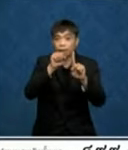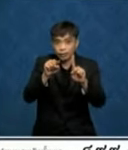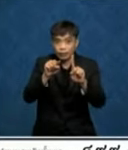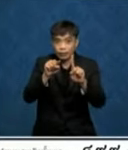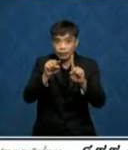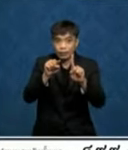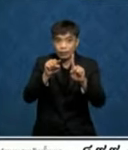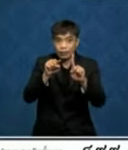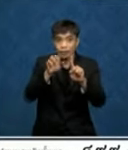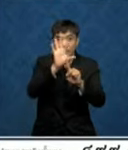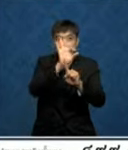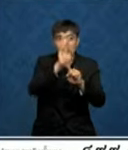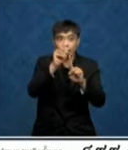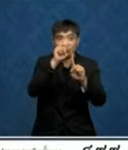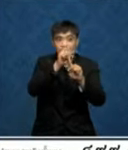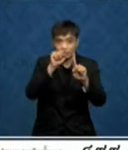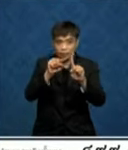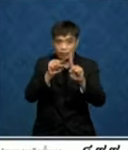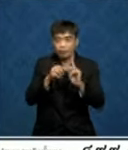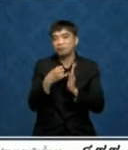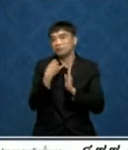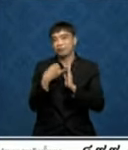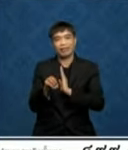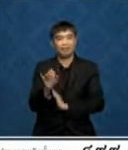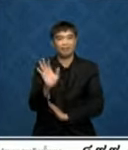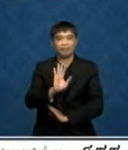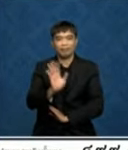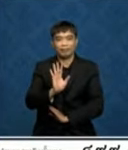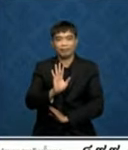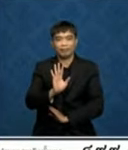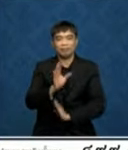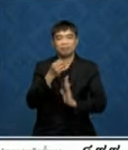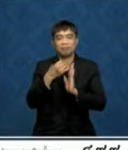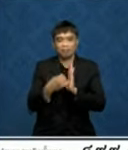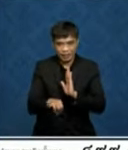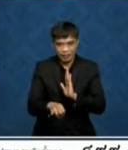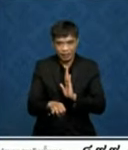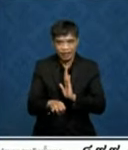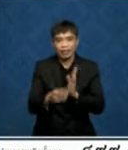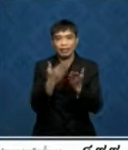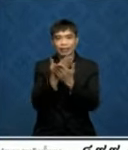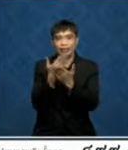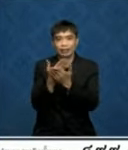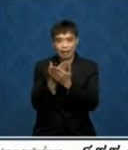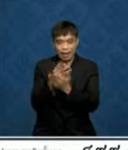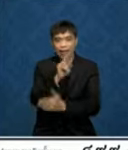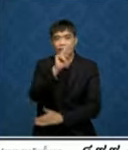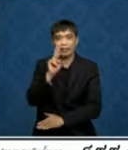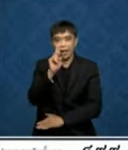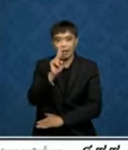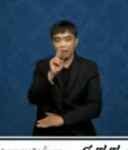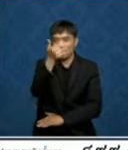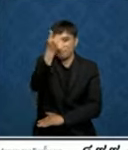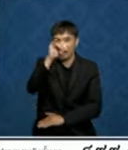90% ครับนั้นผิดนะครับก็จะทำให้งบประมาณที่ต้องใช้เนี่ยอาจจะมากก